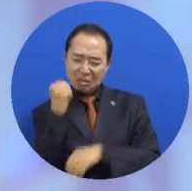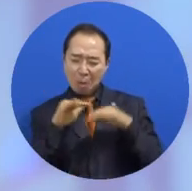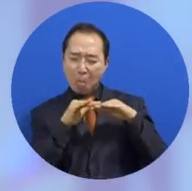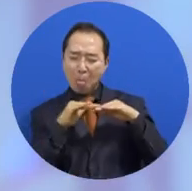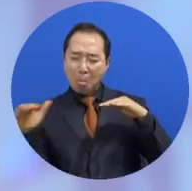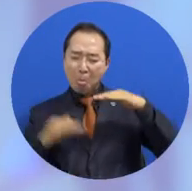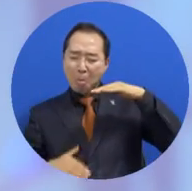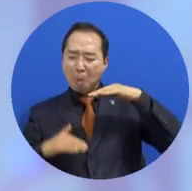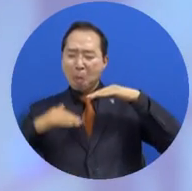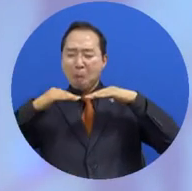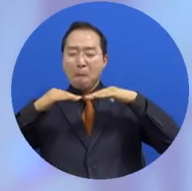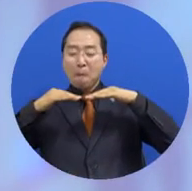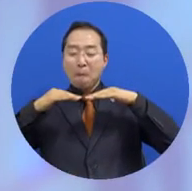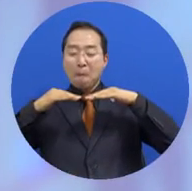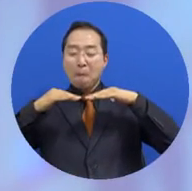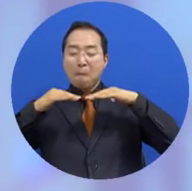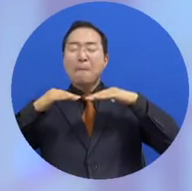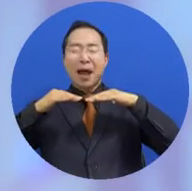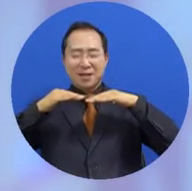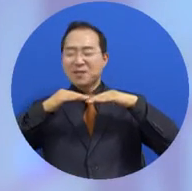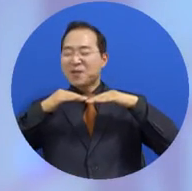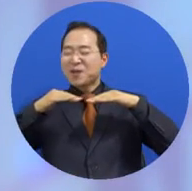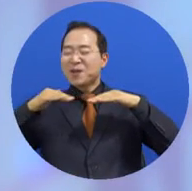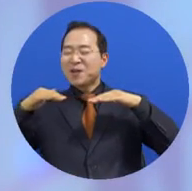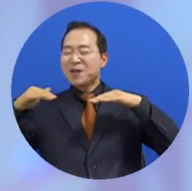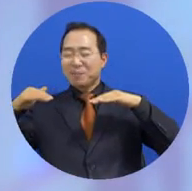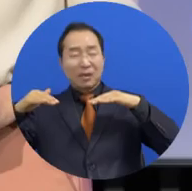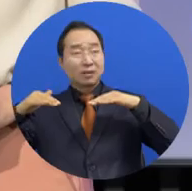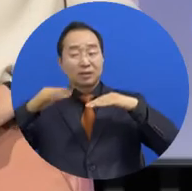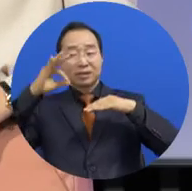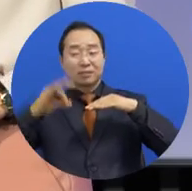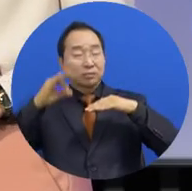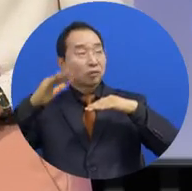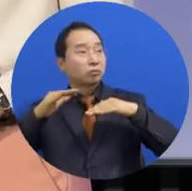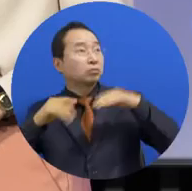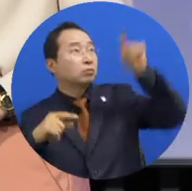하면서 갔는데 10년 지나니까 이분들이 다 없어졌어요.